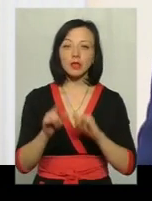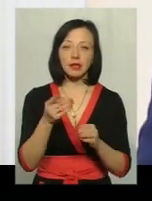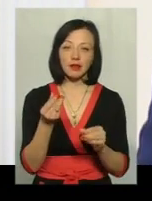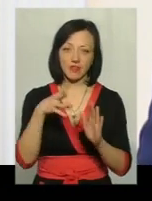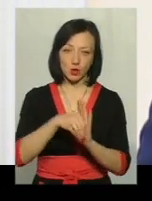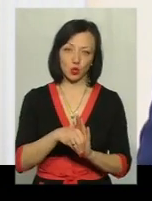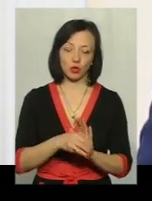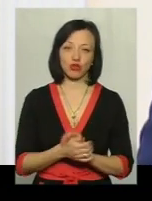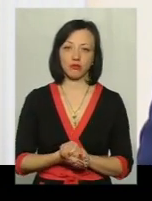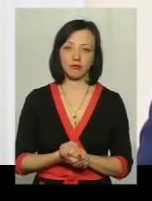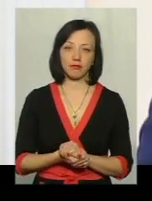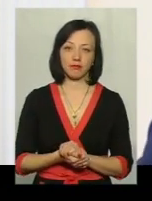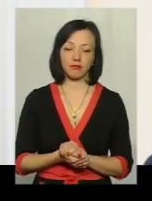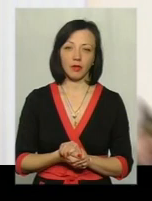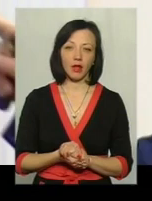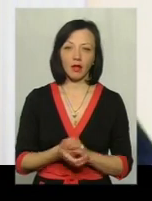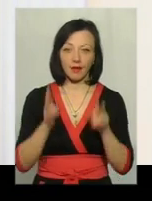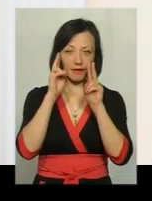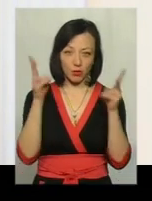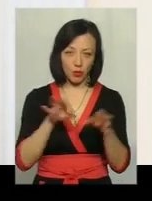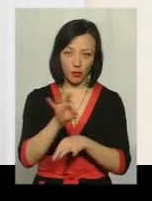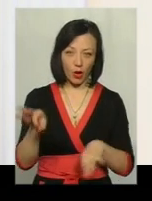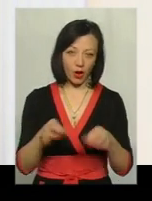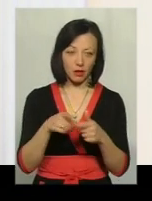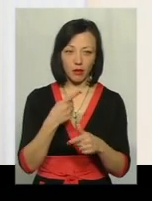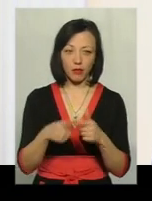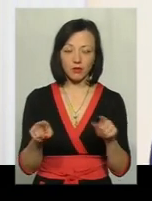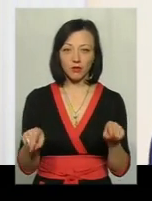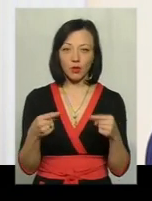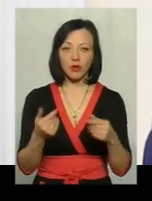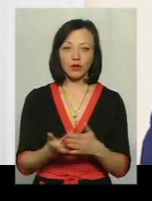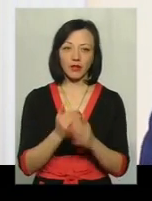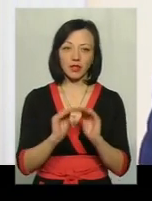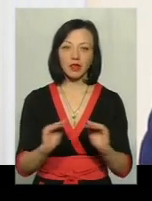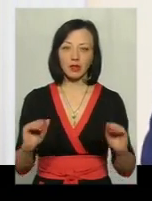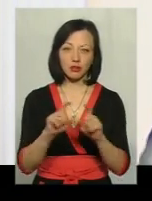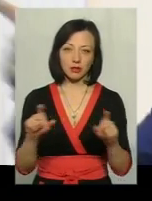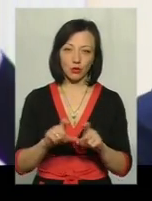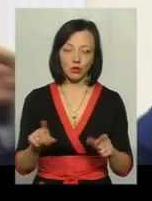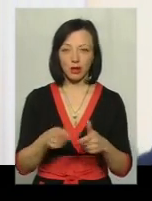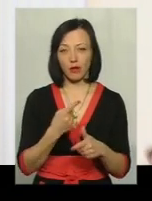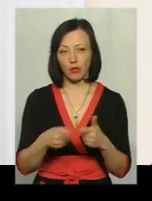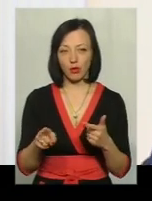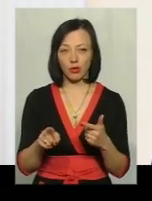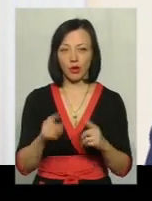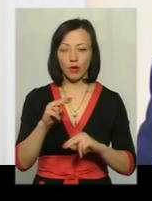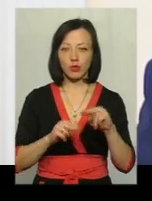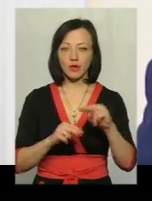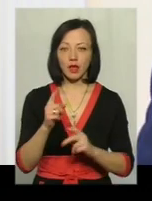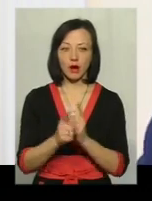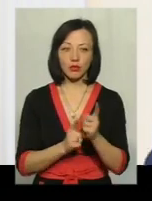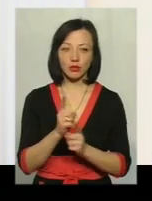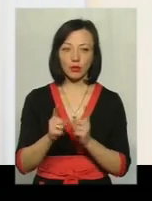інвестуєш? В якісь невідомі проекти або в створення нових дитячих садочків, або будівництво,